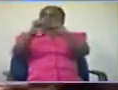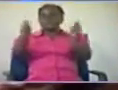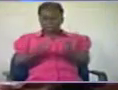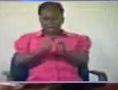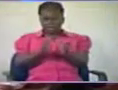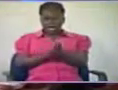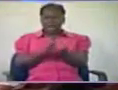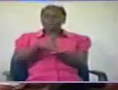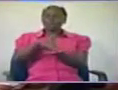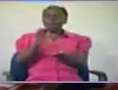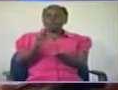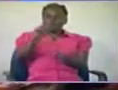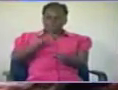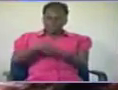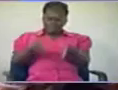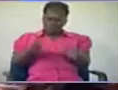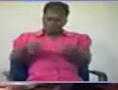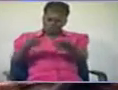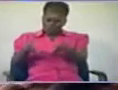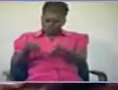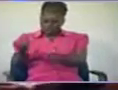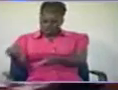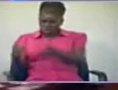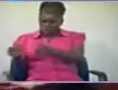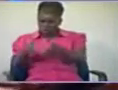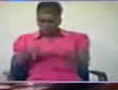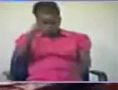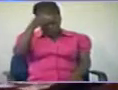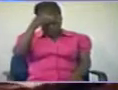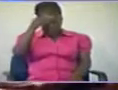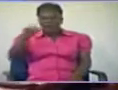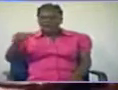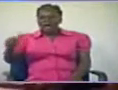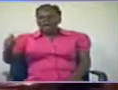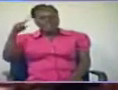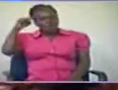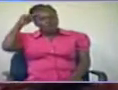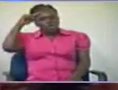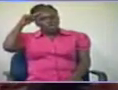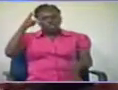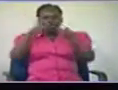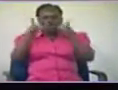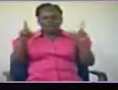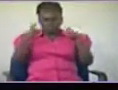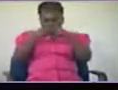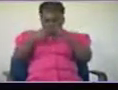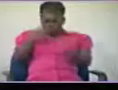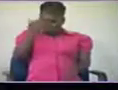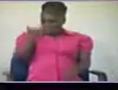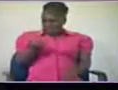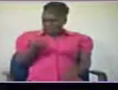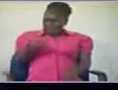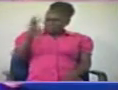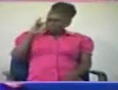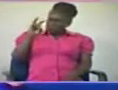na tunasema wakati huu tunawapa watoto fursa ya kuweza kujifunza hizo languages. Indeed. Sababu ni kwamba